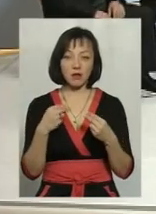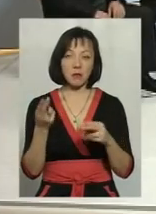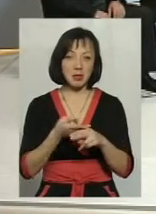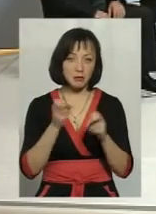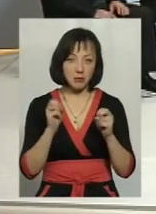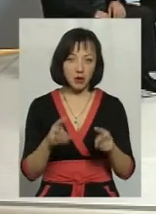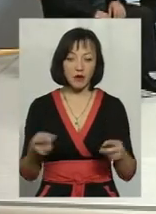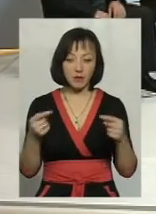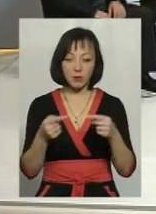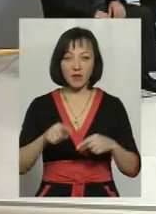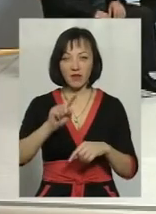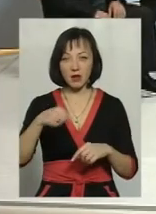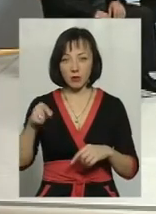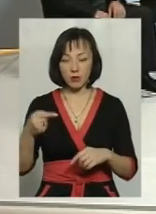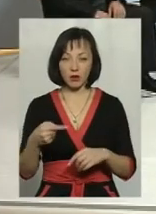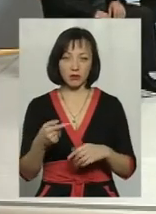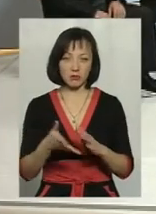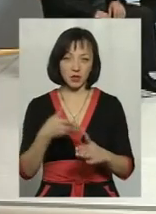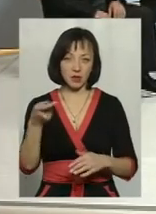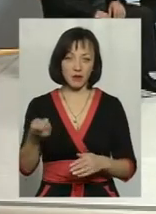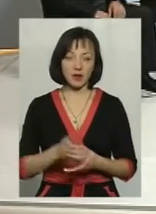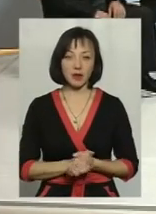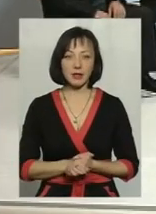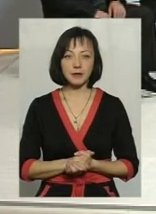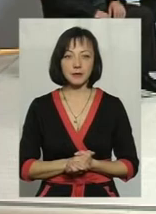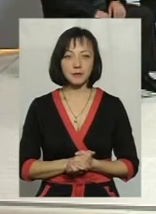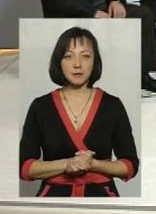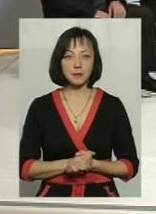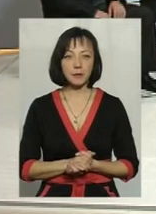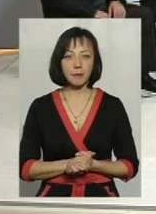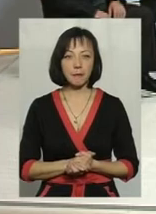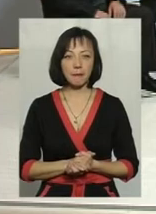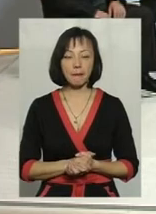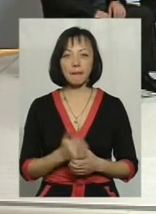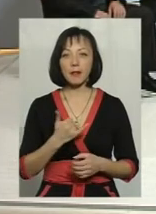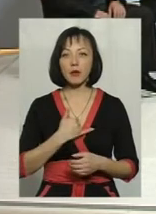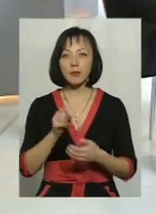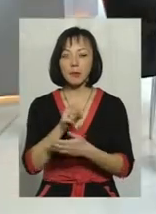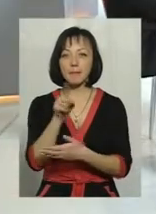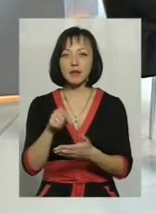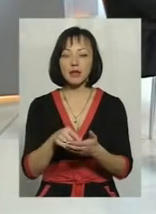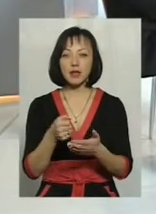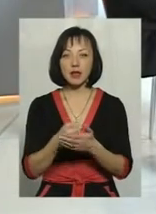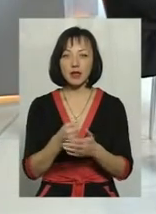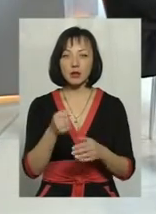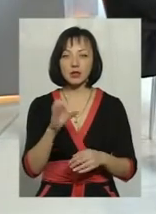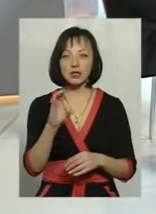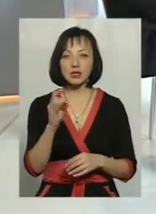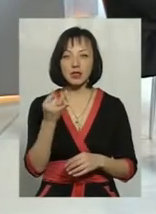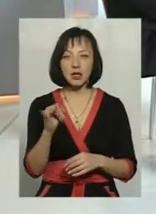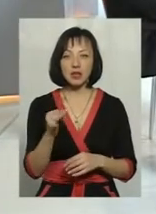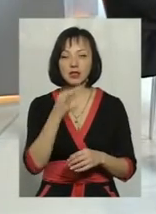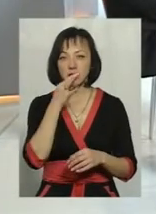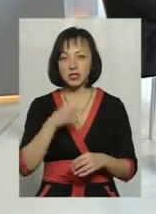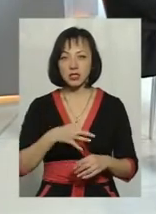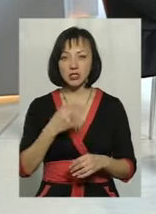відповідні вимоги до них ставити. Дякую велике. А ще в мене є питання до пана Сергія. Скажіть, будь ласка, ви як